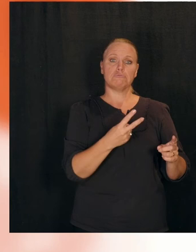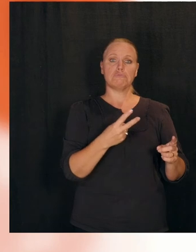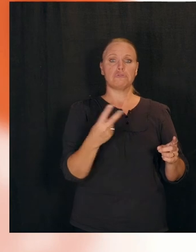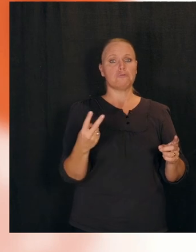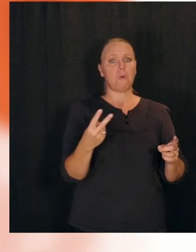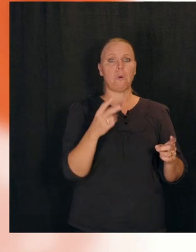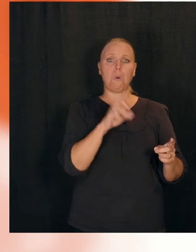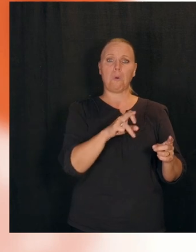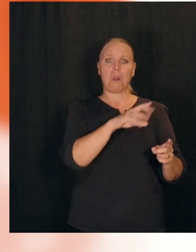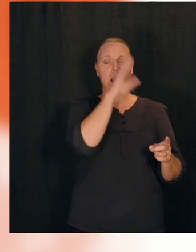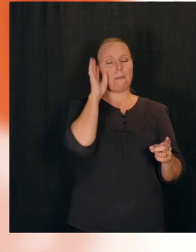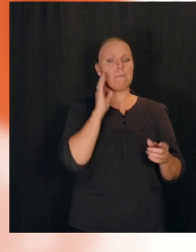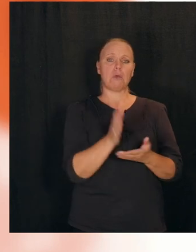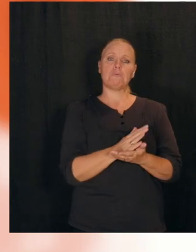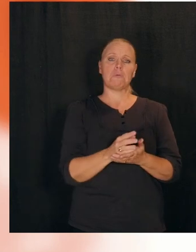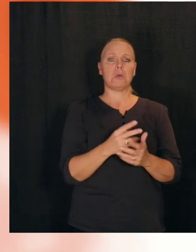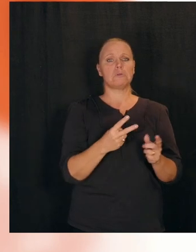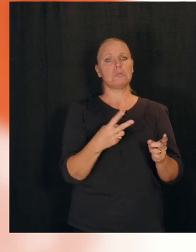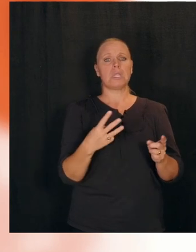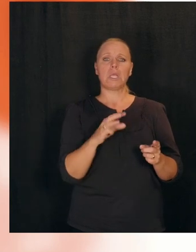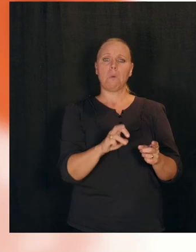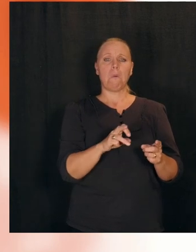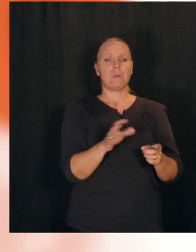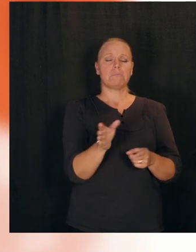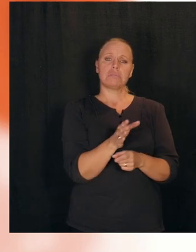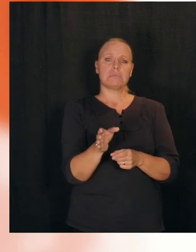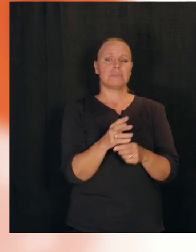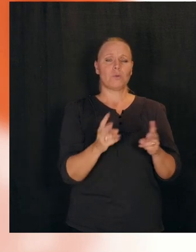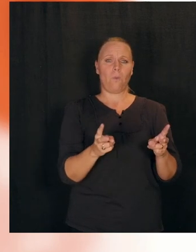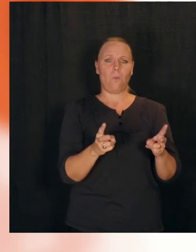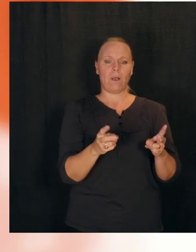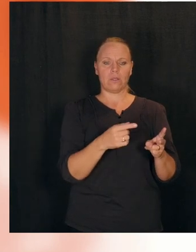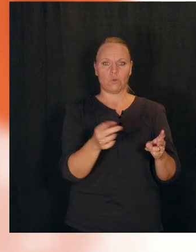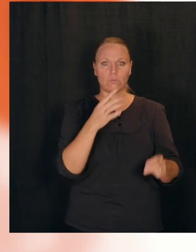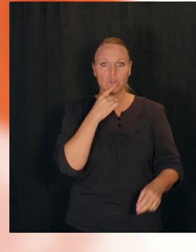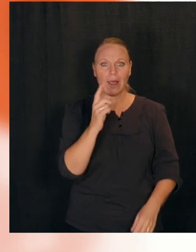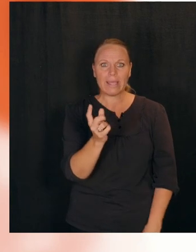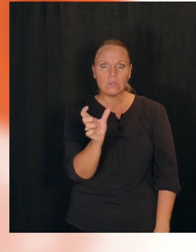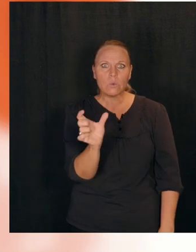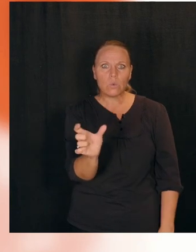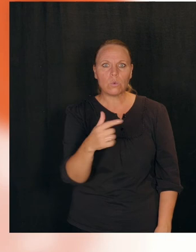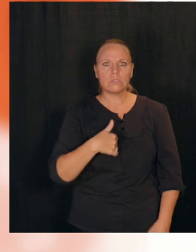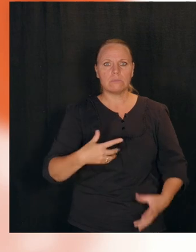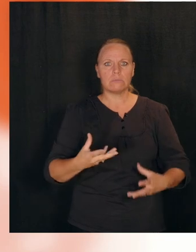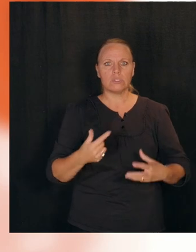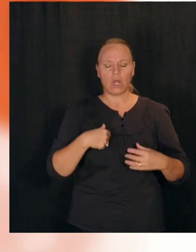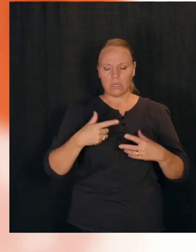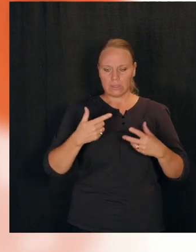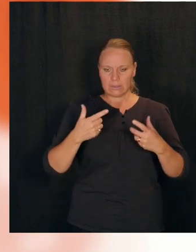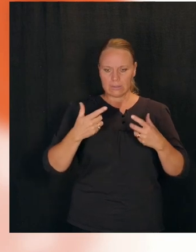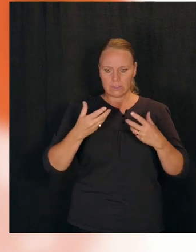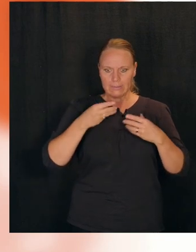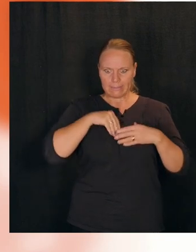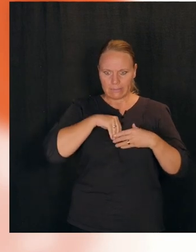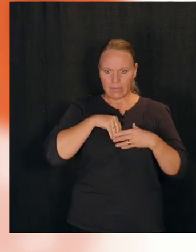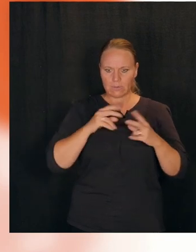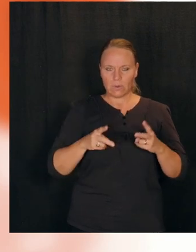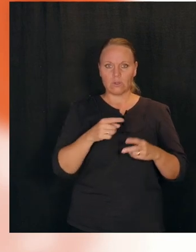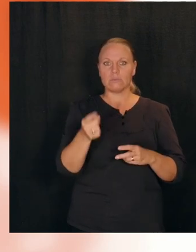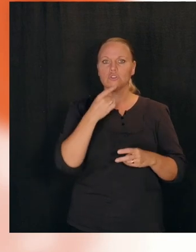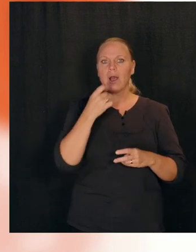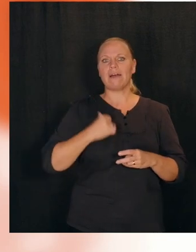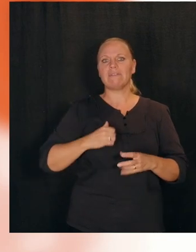22 till 25 år gamla ungefär kanske. Och de sa ett ord som har stannat för mig. De sa det på engelska.